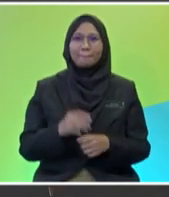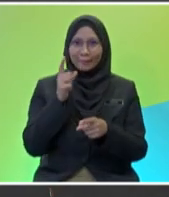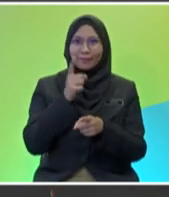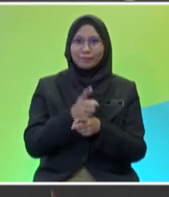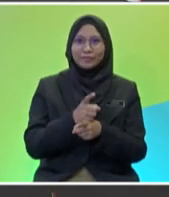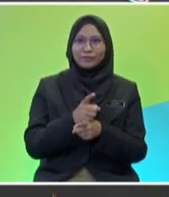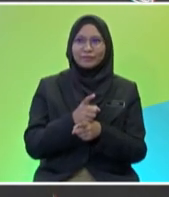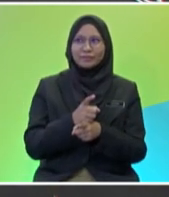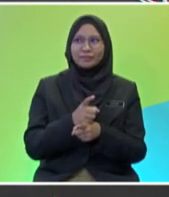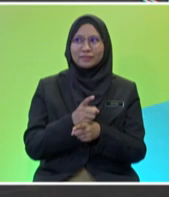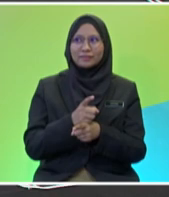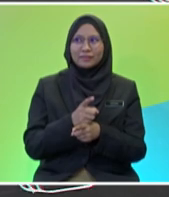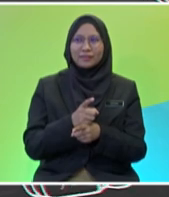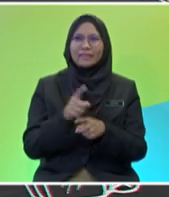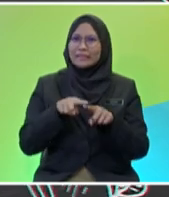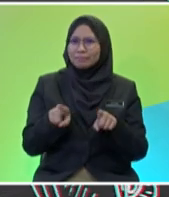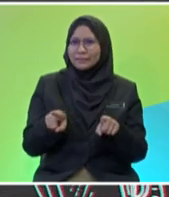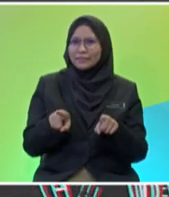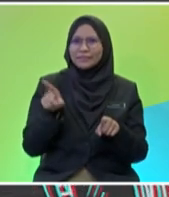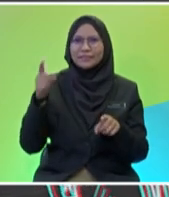tapi kurang tepat